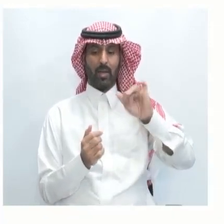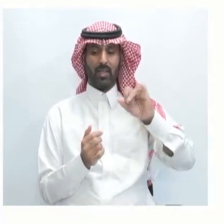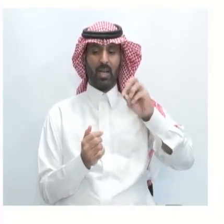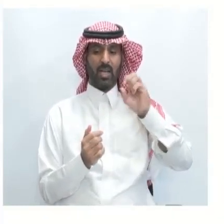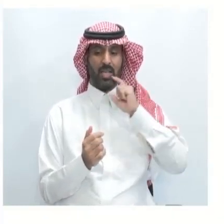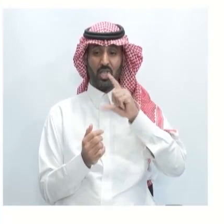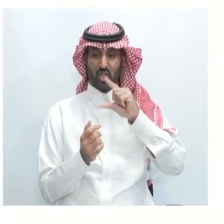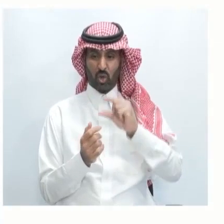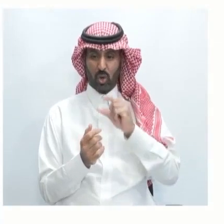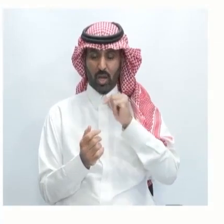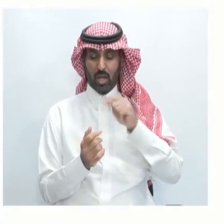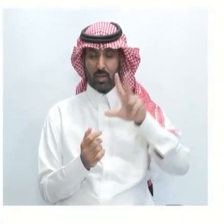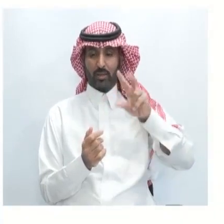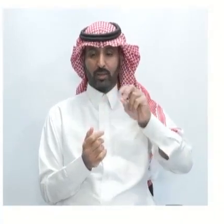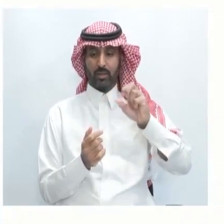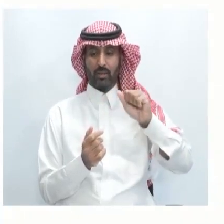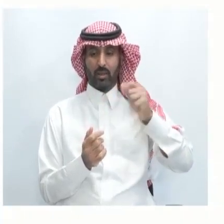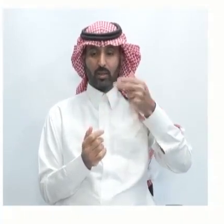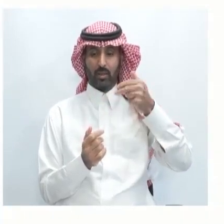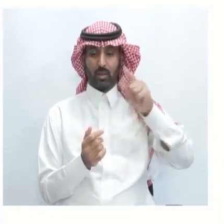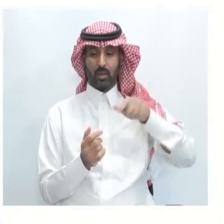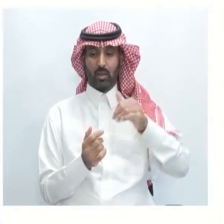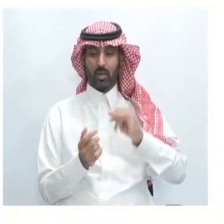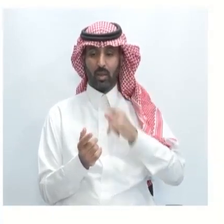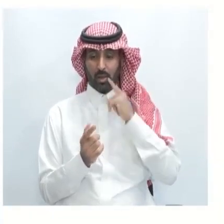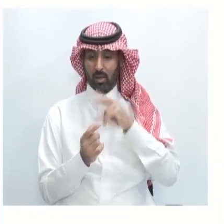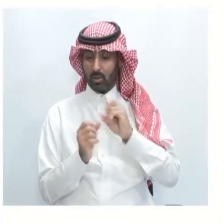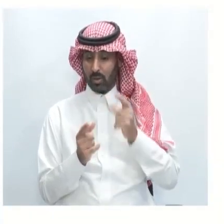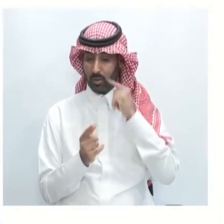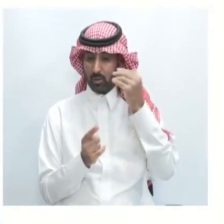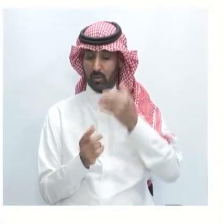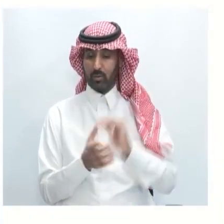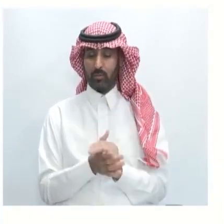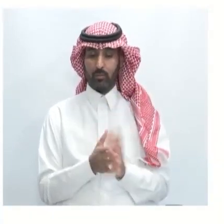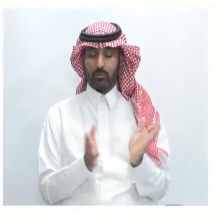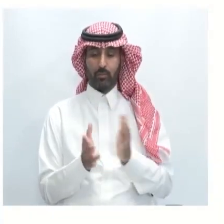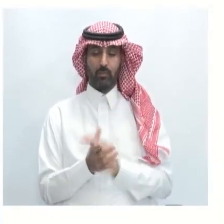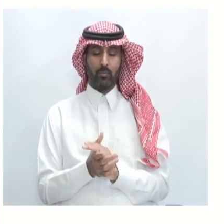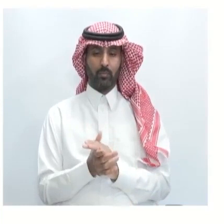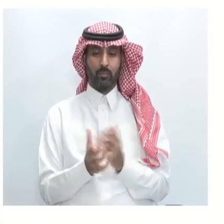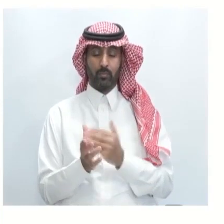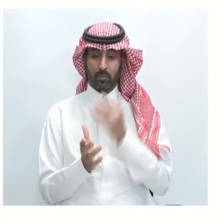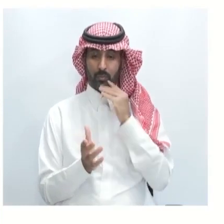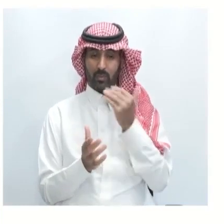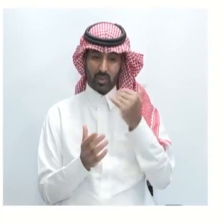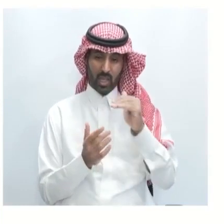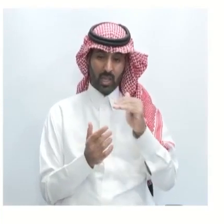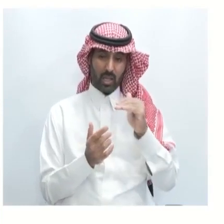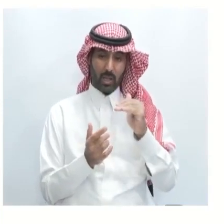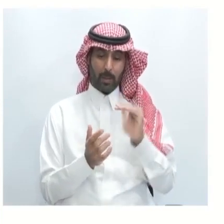الاكبر من اسمه اكبر يتعلق بالمقدمه الكبرى للتوضيح اما الحد الاوسط